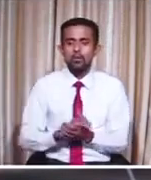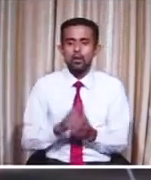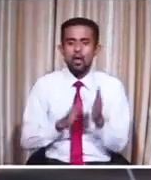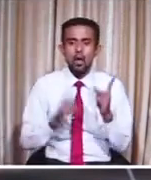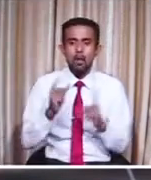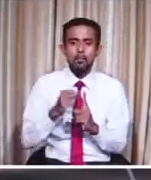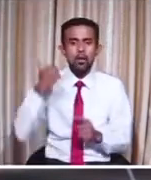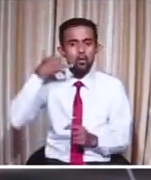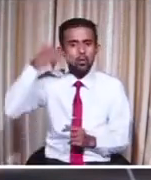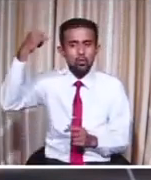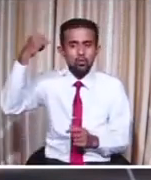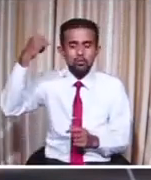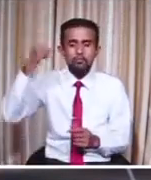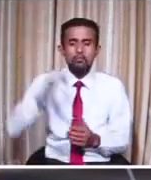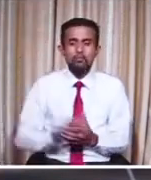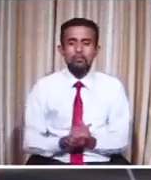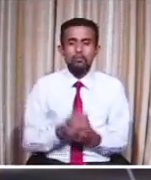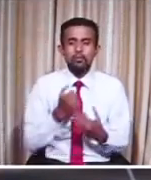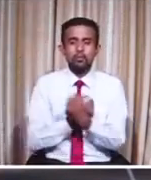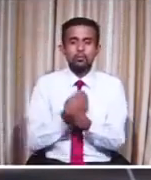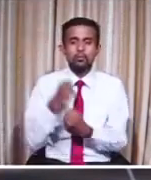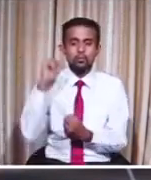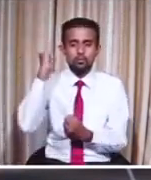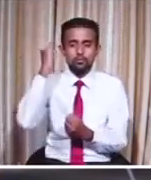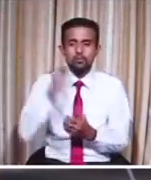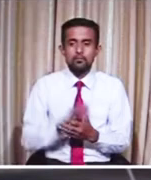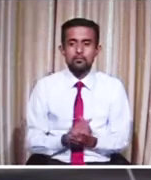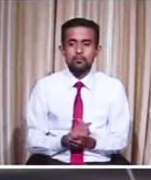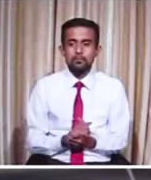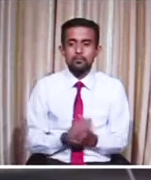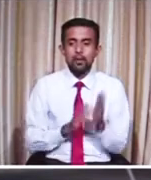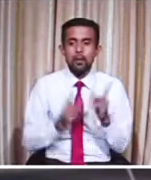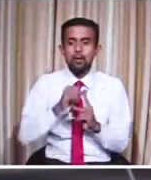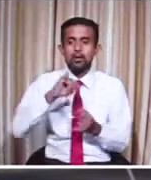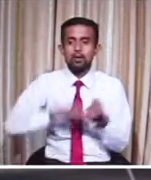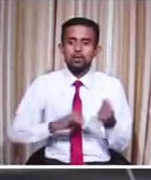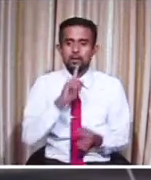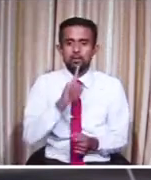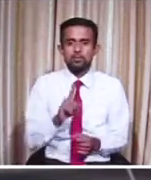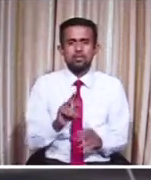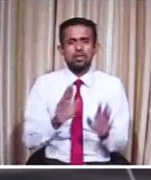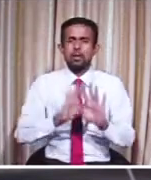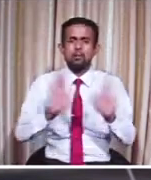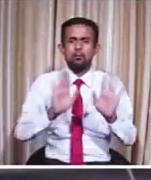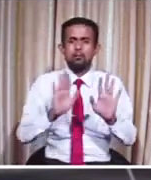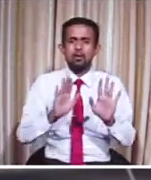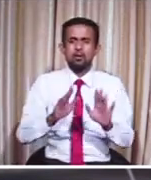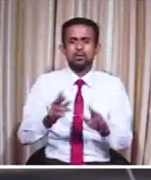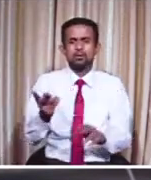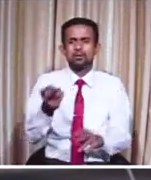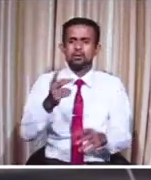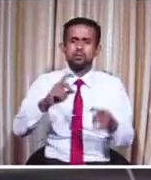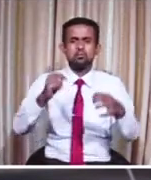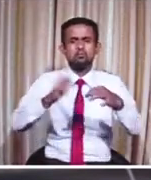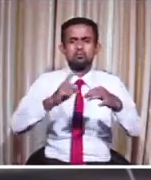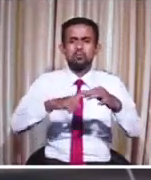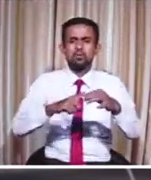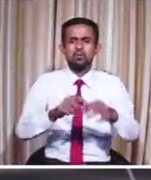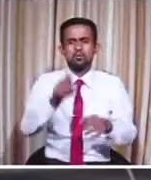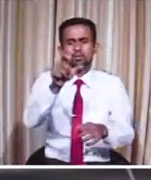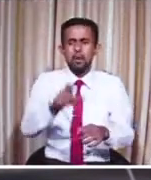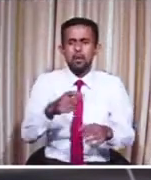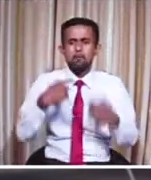අමාත්‍යංශ ලේකම්ට කතා කරන නියෝජ්‍ය පොලිස්පති දේශබන්තු එන්නකොට අමාත්‍යංශ ලේකම්ුත් කියනවා ඕවා කරන්න එපා. ඔයා අයියලා මලිලගේ ප්‍රශ්න ඔතන